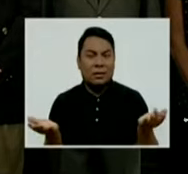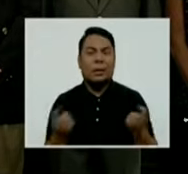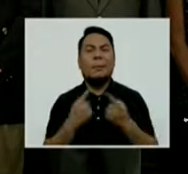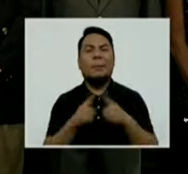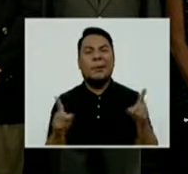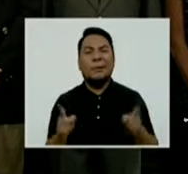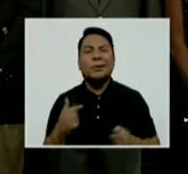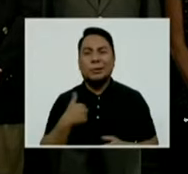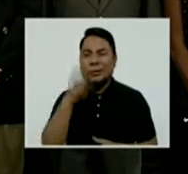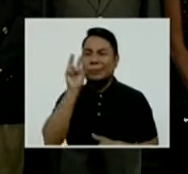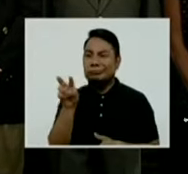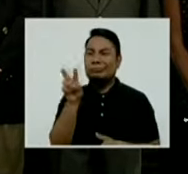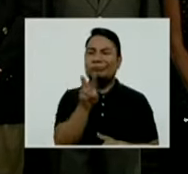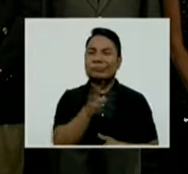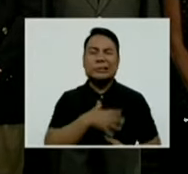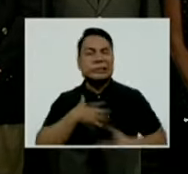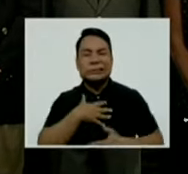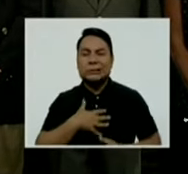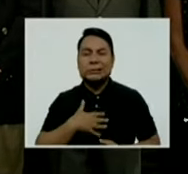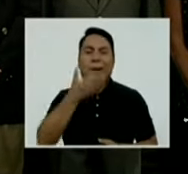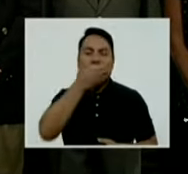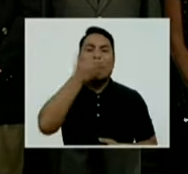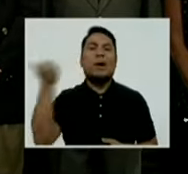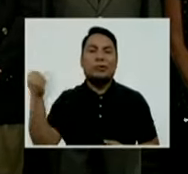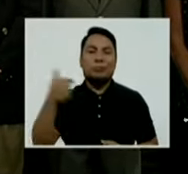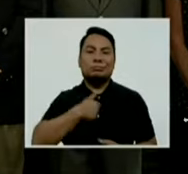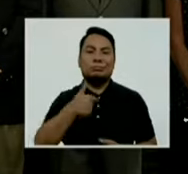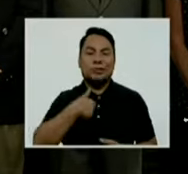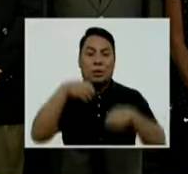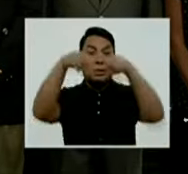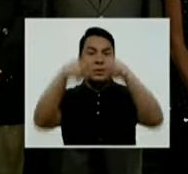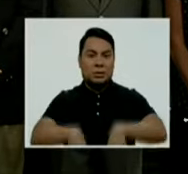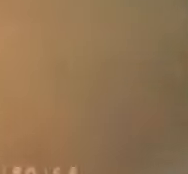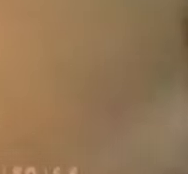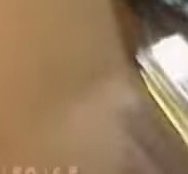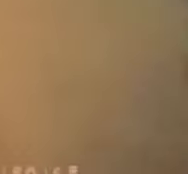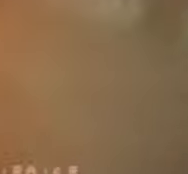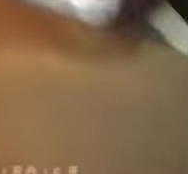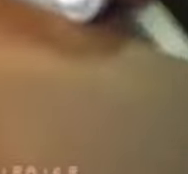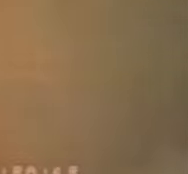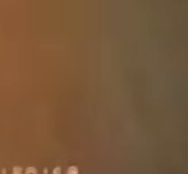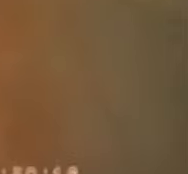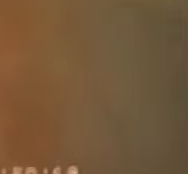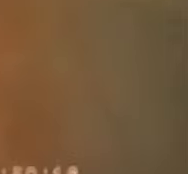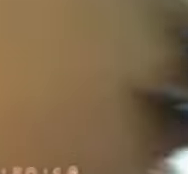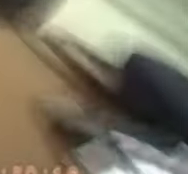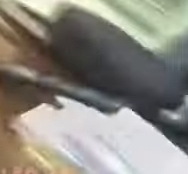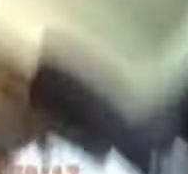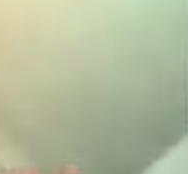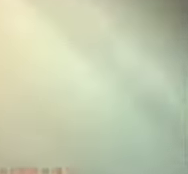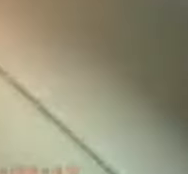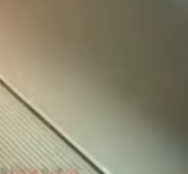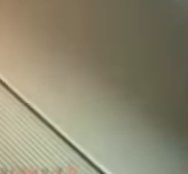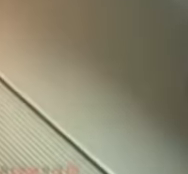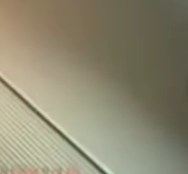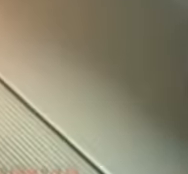υποβάλει την παραίτησή του. Ο ίδιος αρνείται τις κατηγορίες και δηλώνει ότι θα συνεργαστεί με τις αρχές.